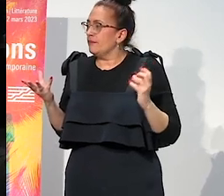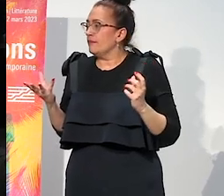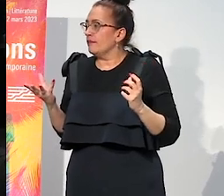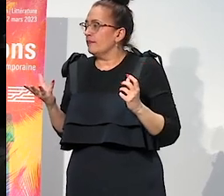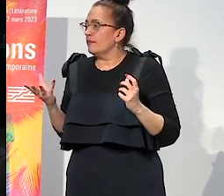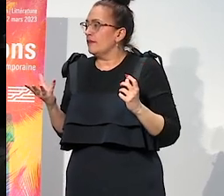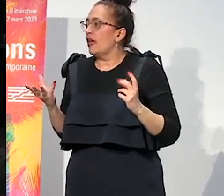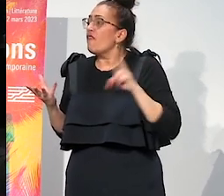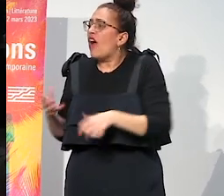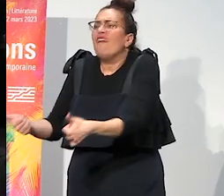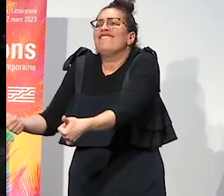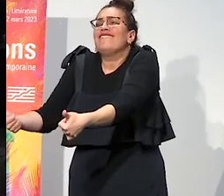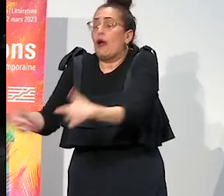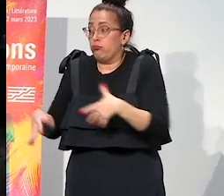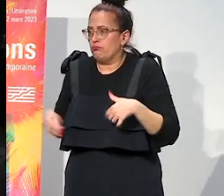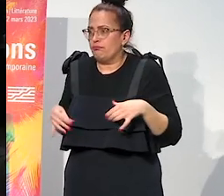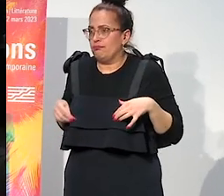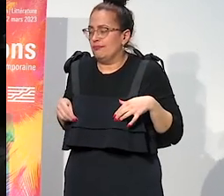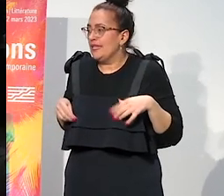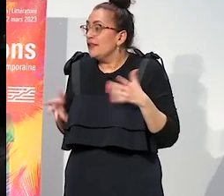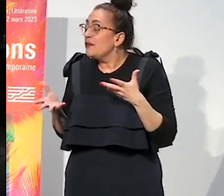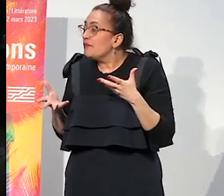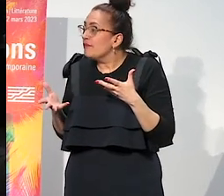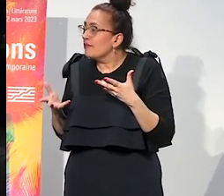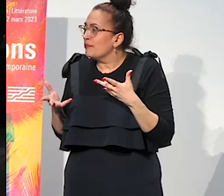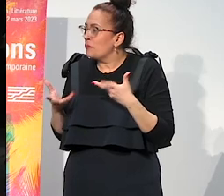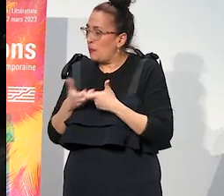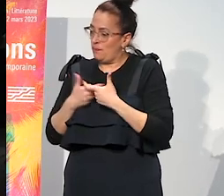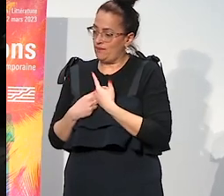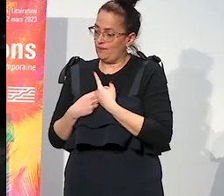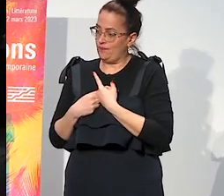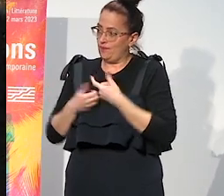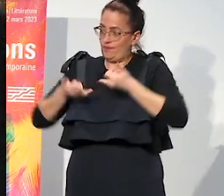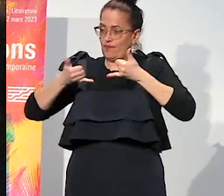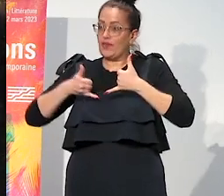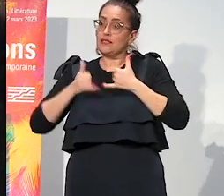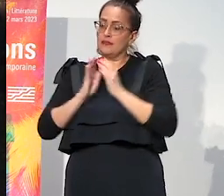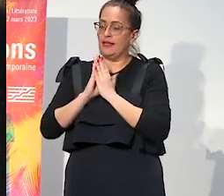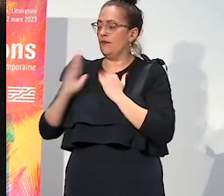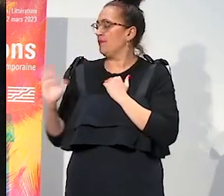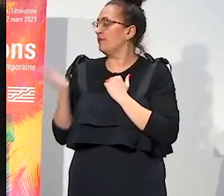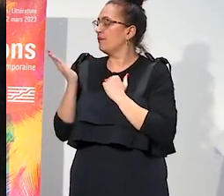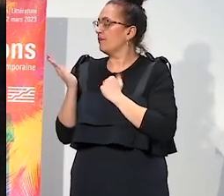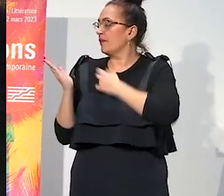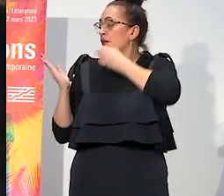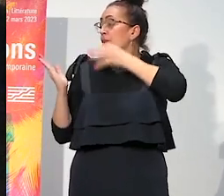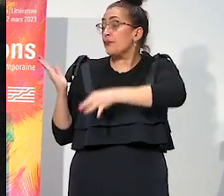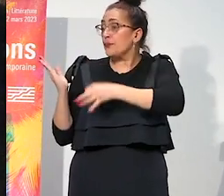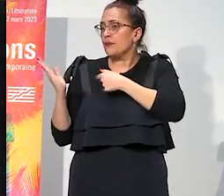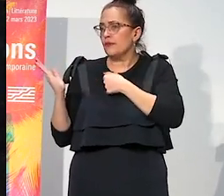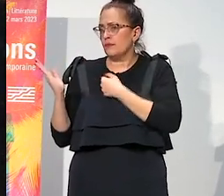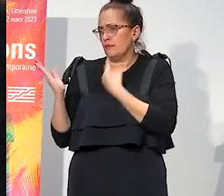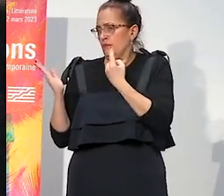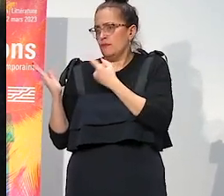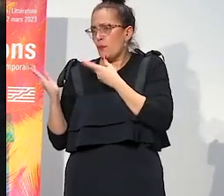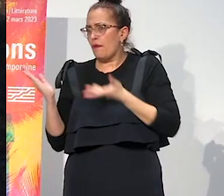ne sais pas. Moi, je ne peux pas en faire une lecture sur scène, par exemple, de ce livre. Je lis toujours. Je ne peux pas en faire une lecture musicale,